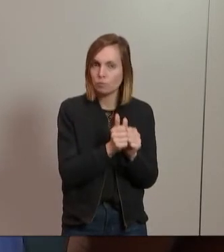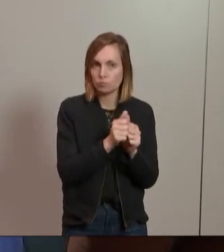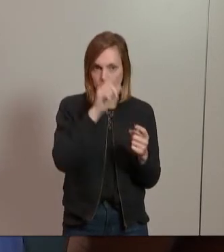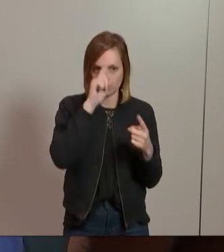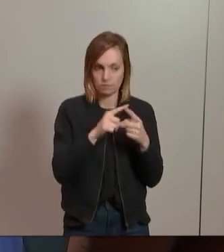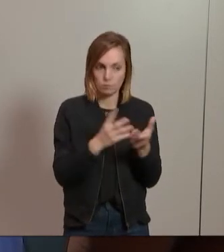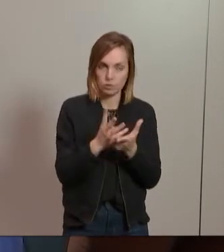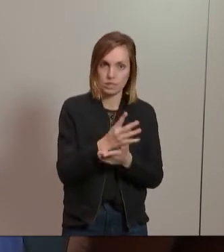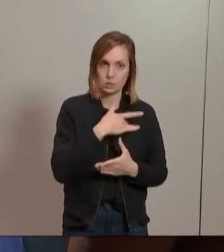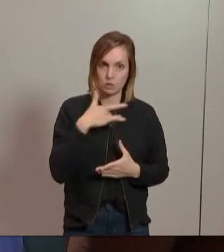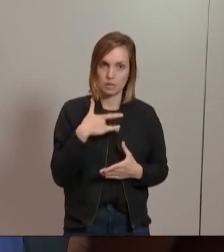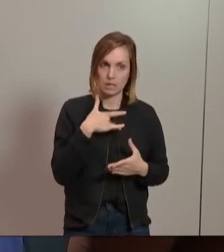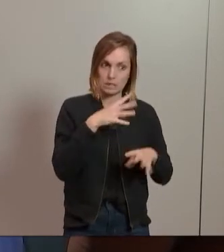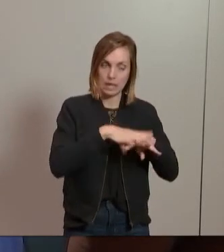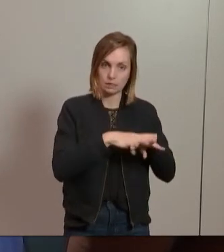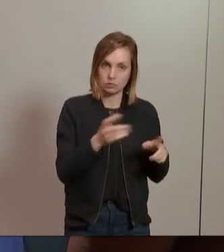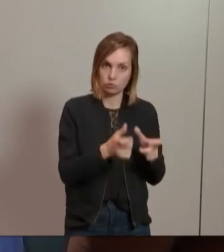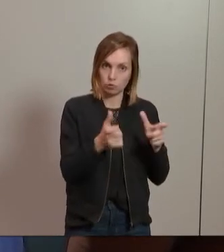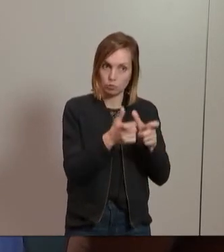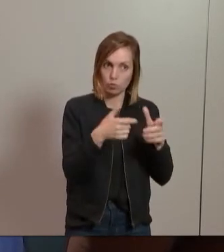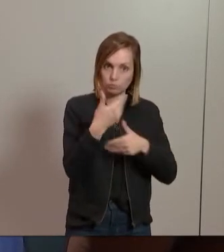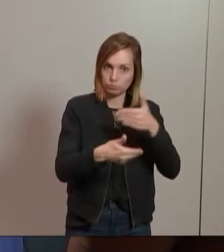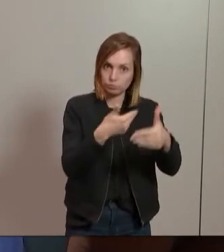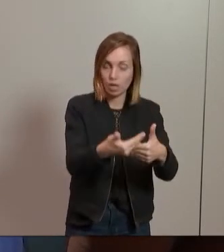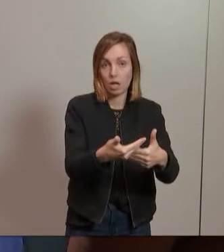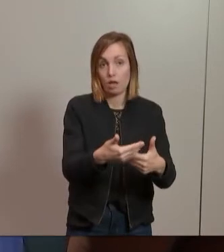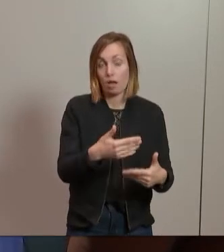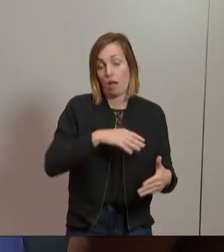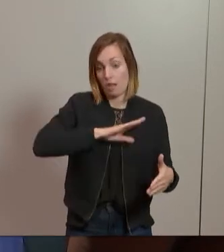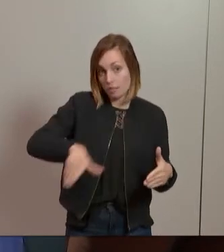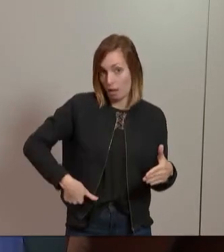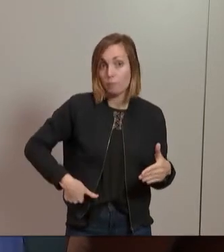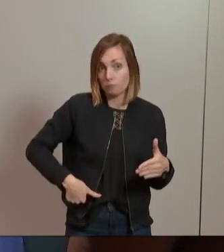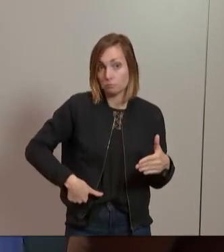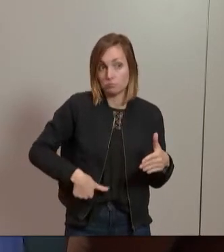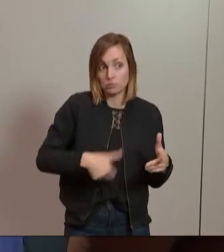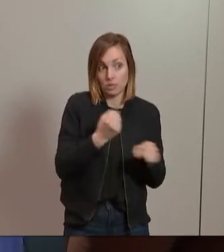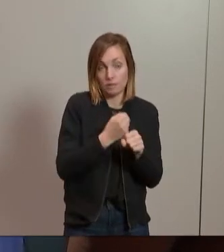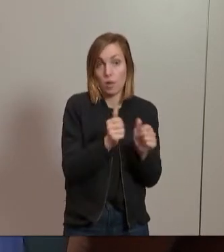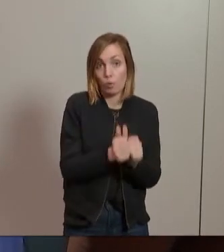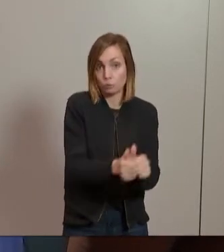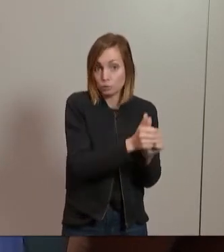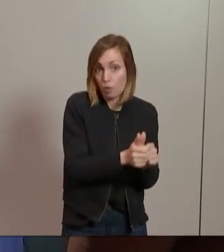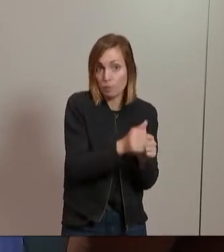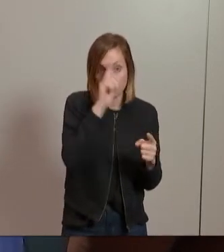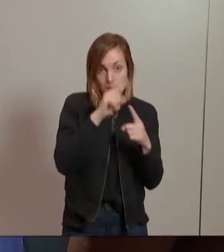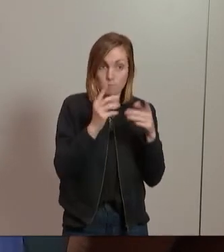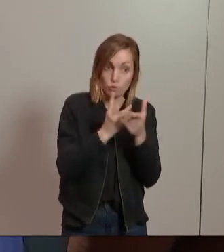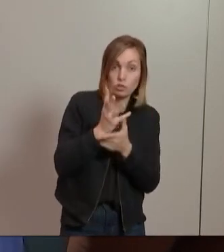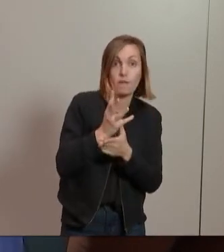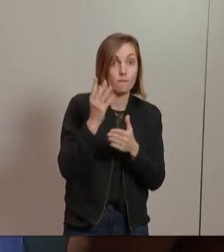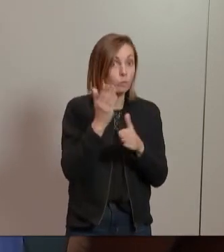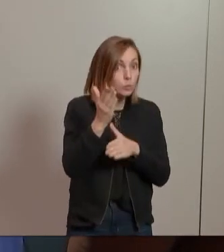de santé du quartier, etc. Et à terme, éventuellement, plus qu'éventuellement, travailler avec eux sur les projets futurs